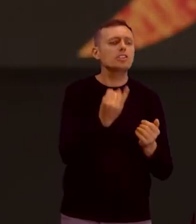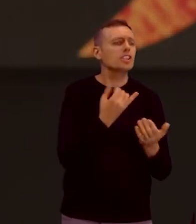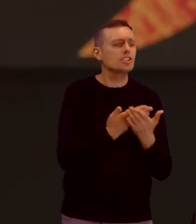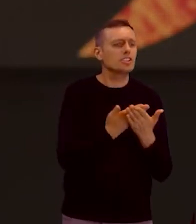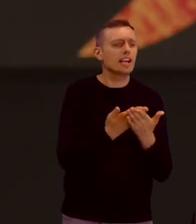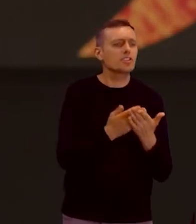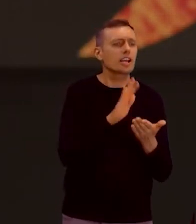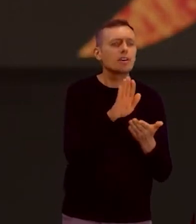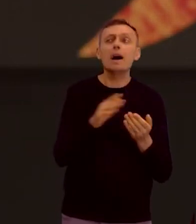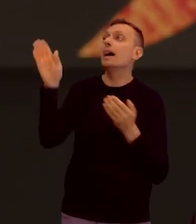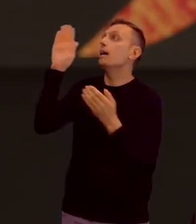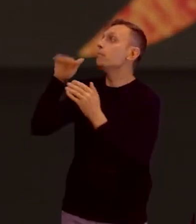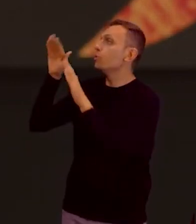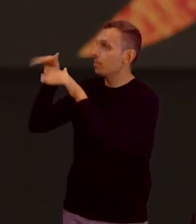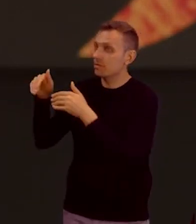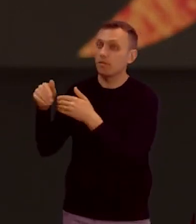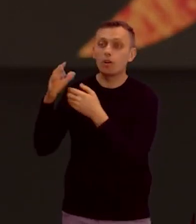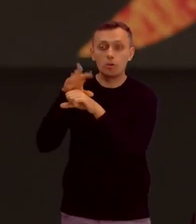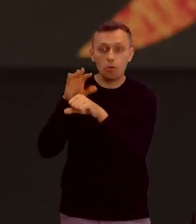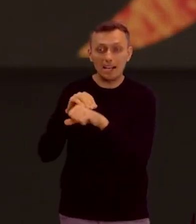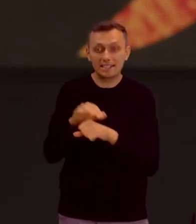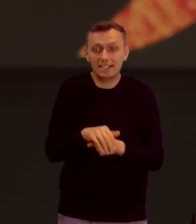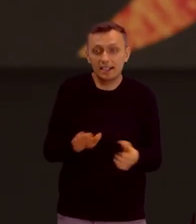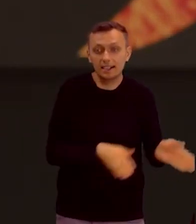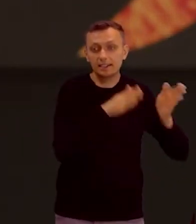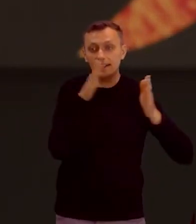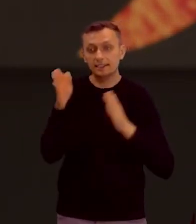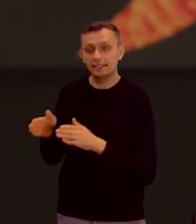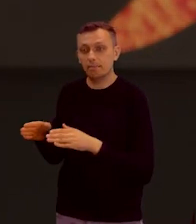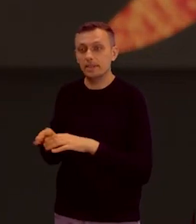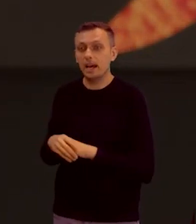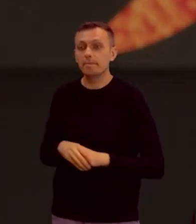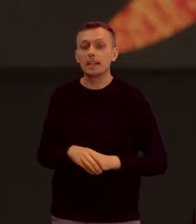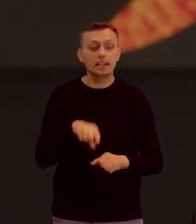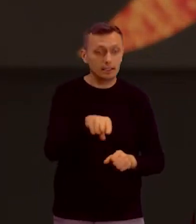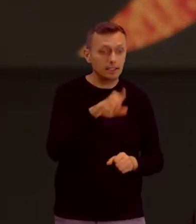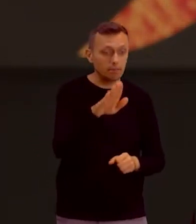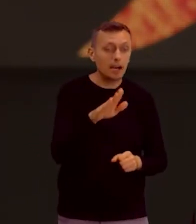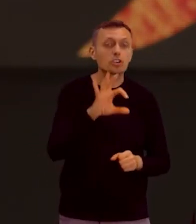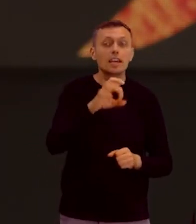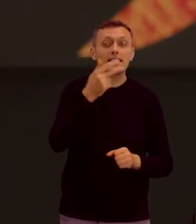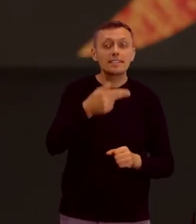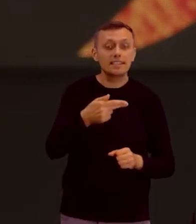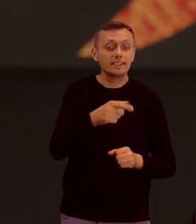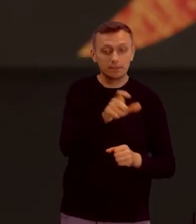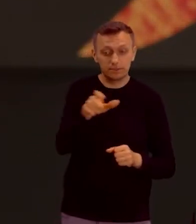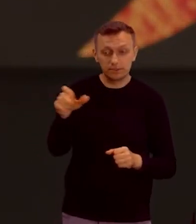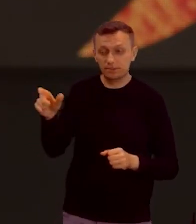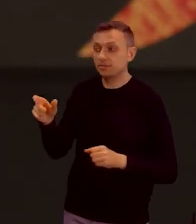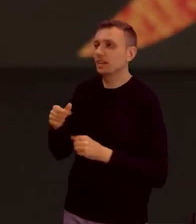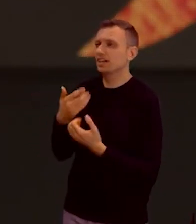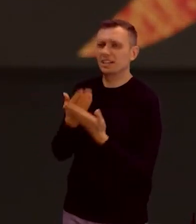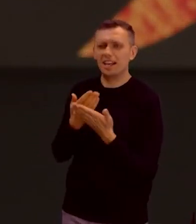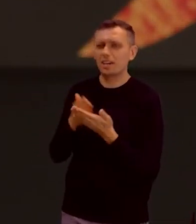mi Bóg. A te wypowiedzi i wiele jeszcze innych w Piśmie Świętym prowadzą mnie do